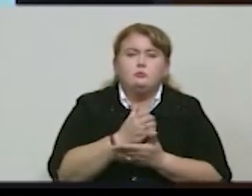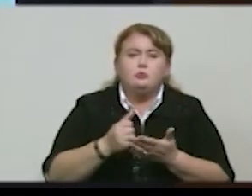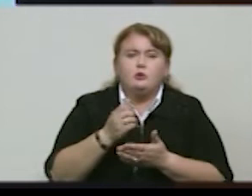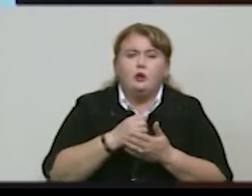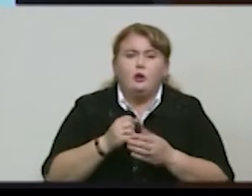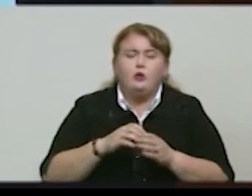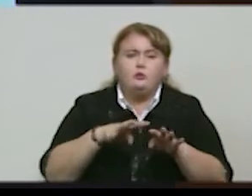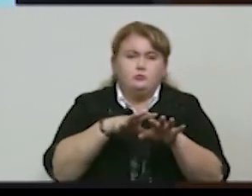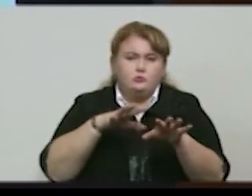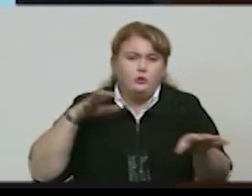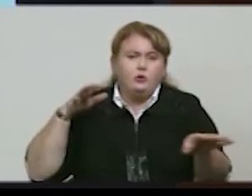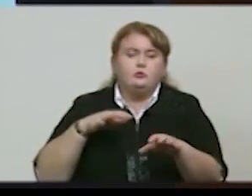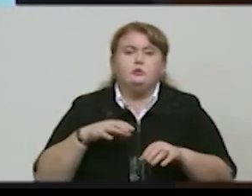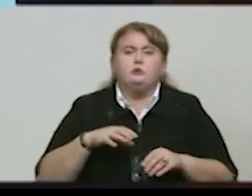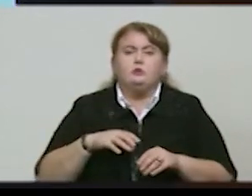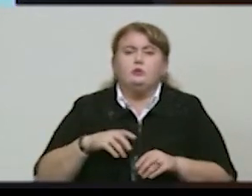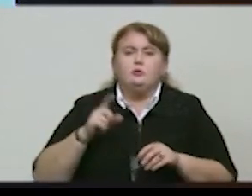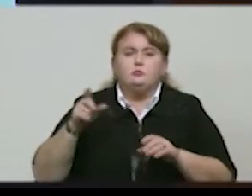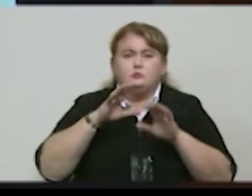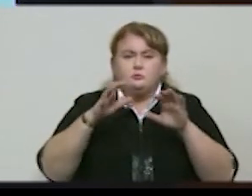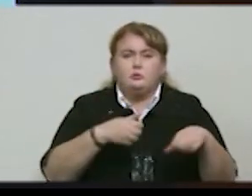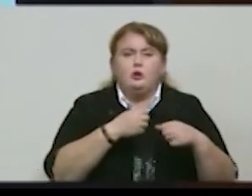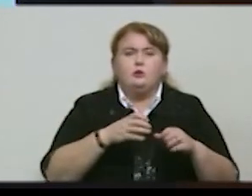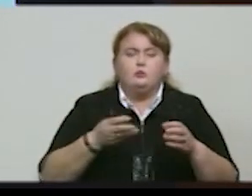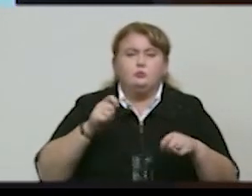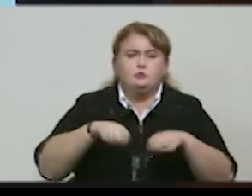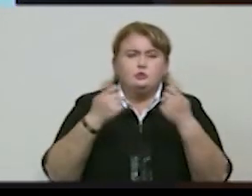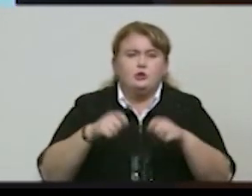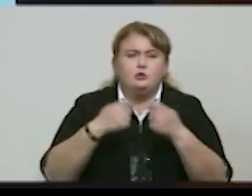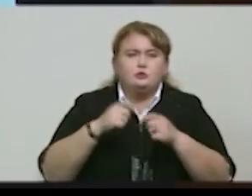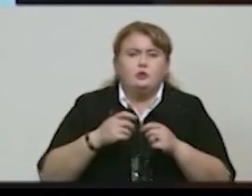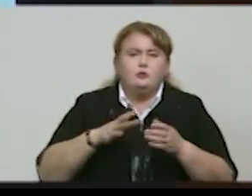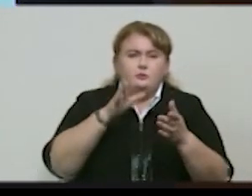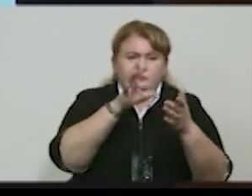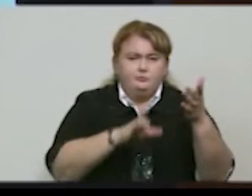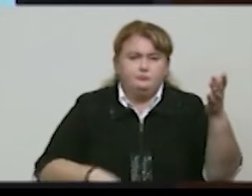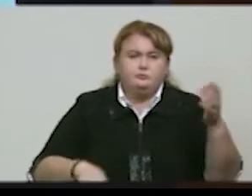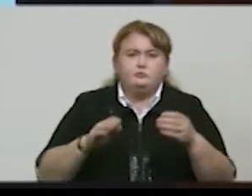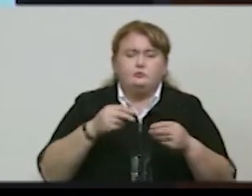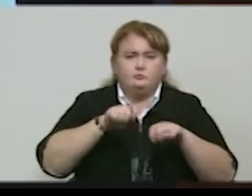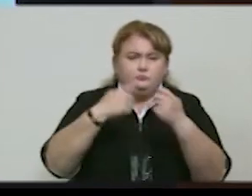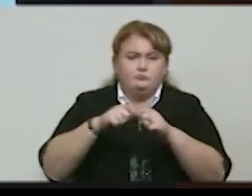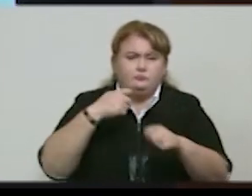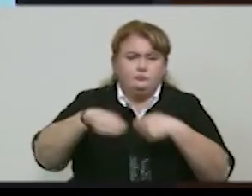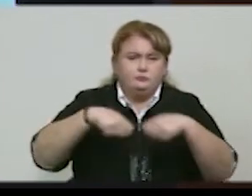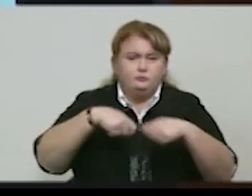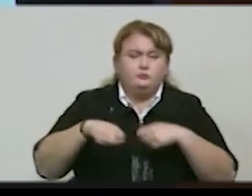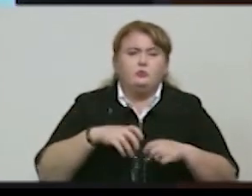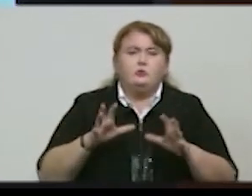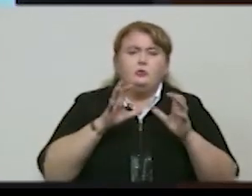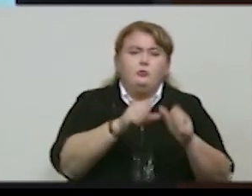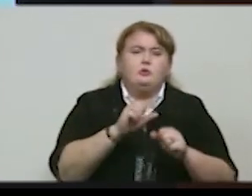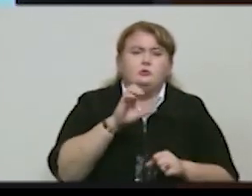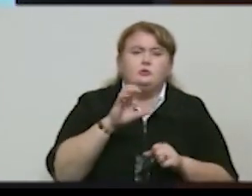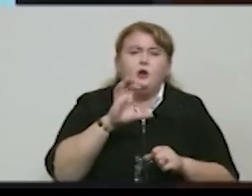повстанческие отряды. Повстанцы отбирали и уничтожали списки молодежи призывного возраста, нападали на байские